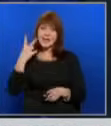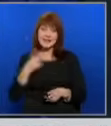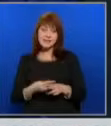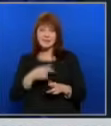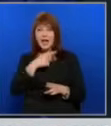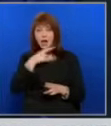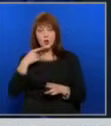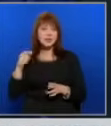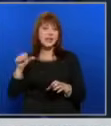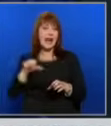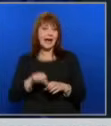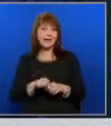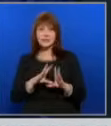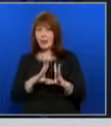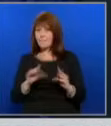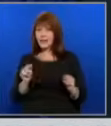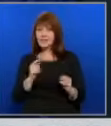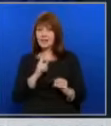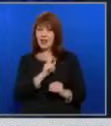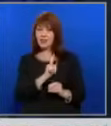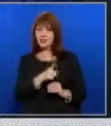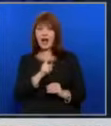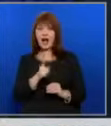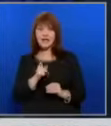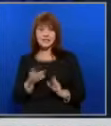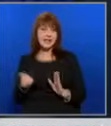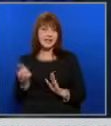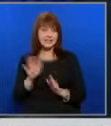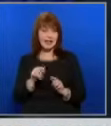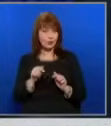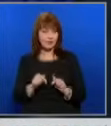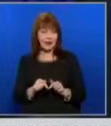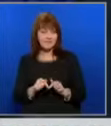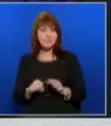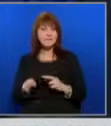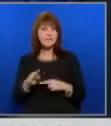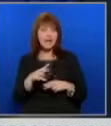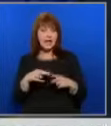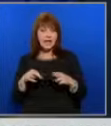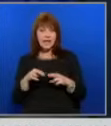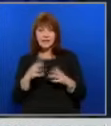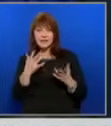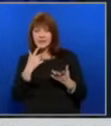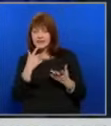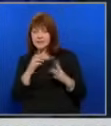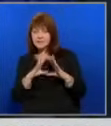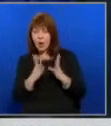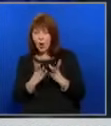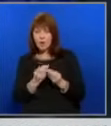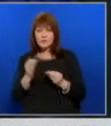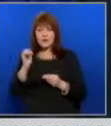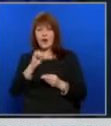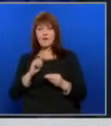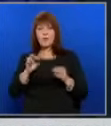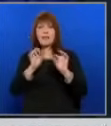руския газ без да бъде наказана за това след това. Така че търсим рамка общо европейска, в която